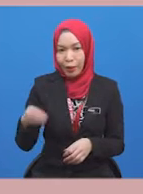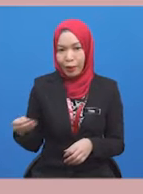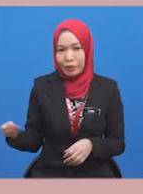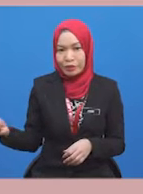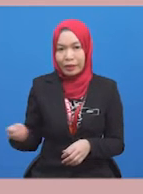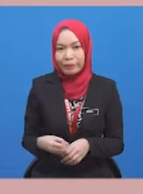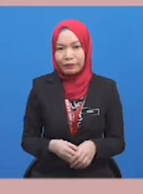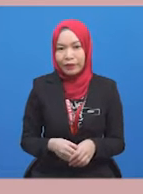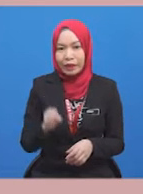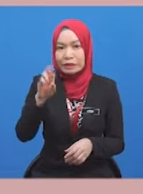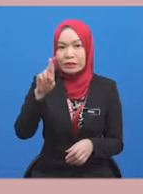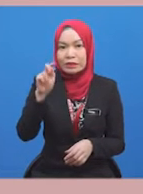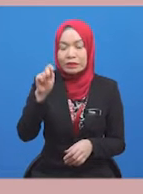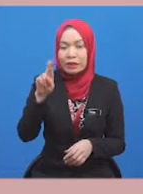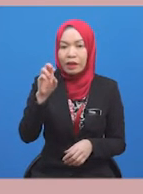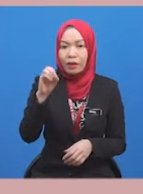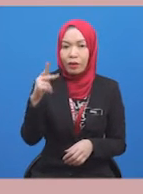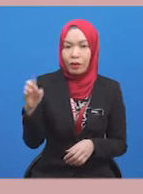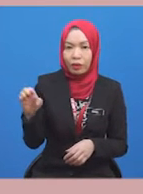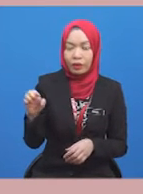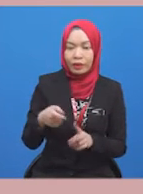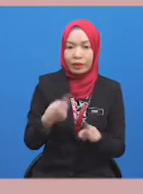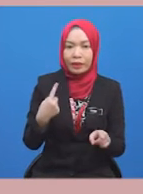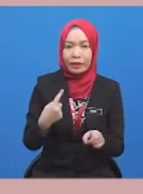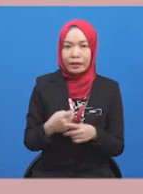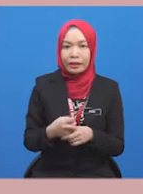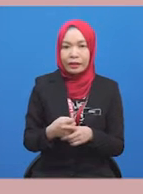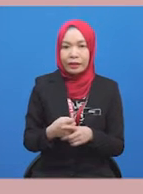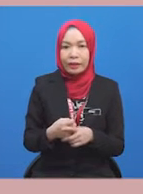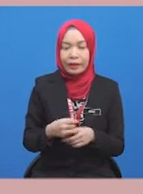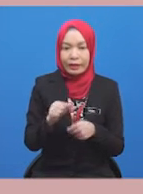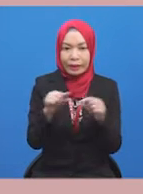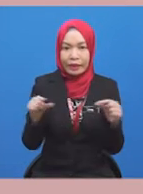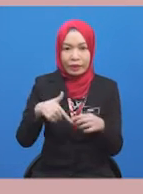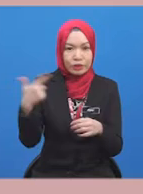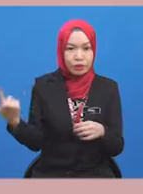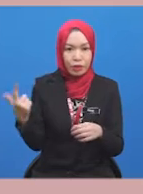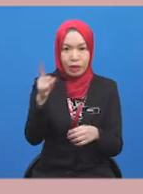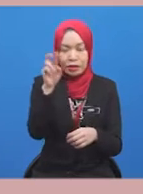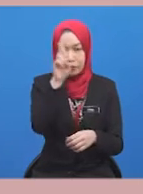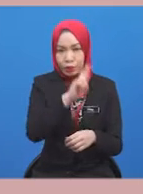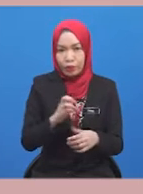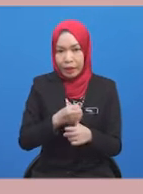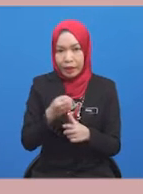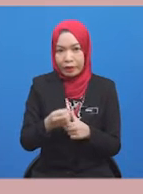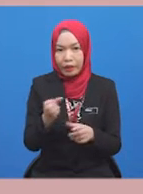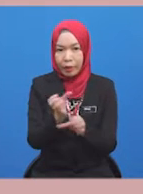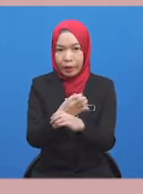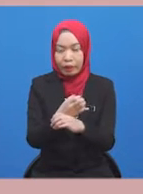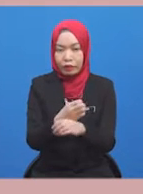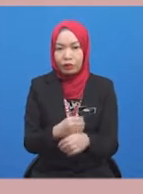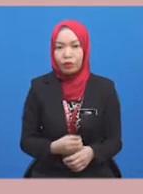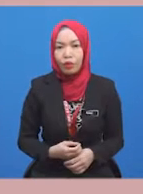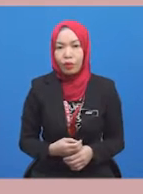Stroke fungsinya ialah garis luar sesuatu rupa atau bentuk objek